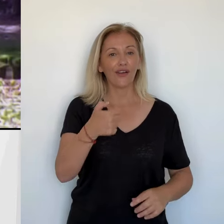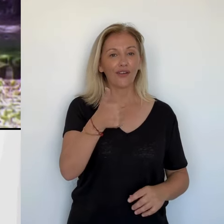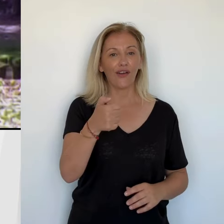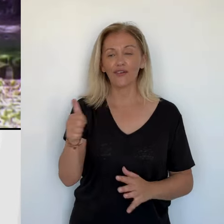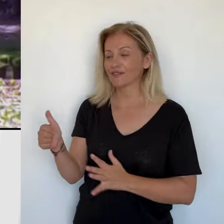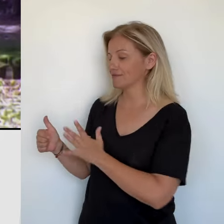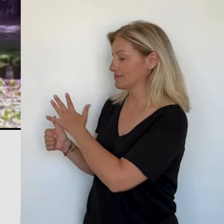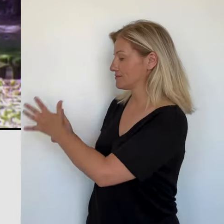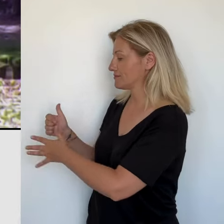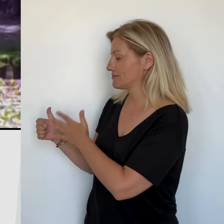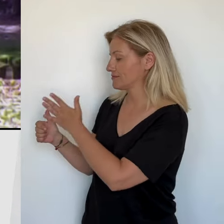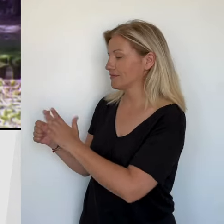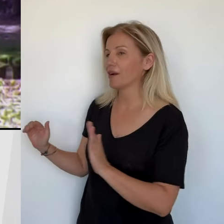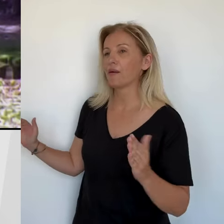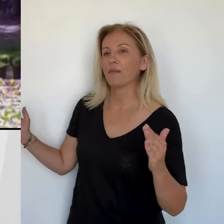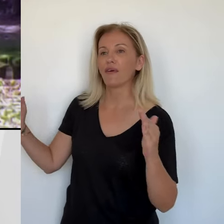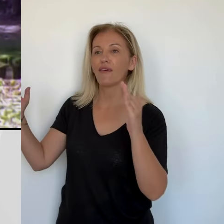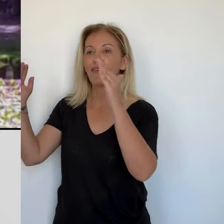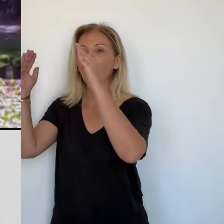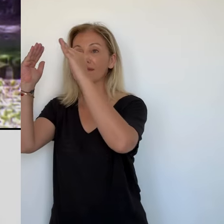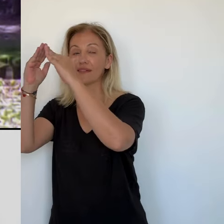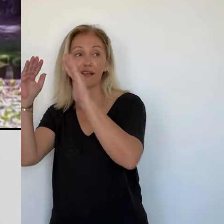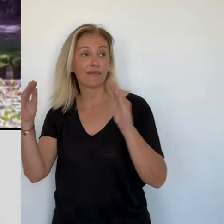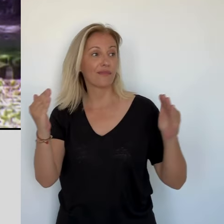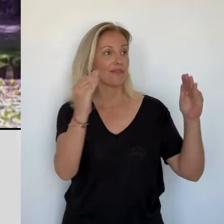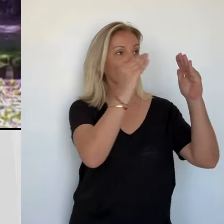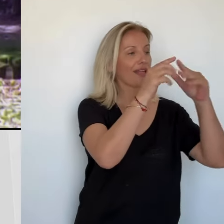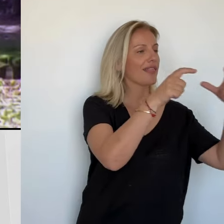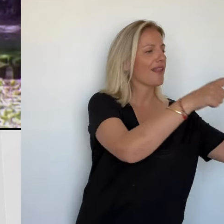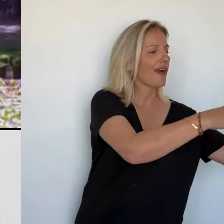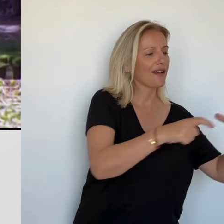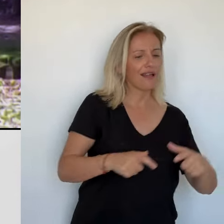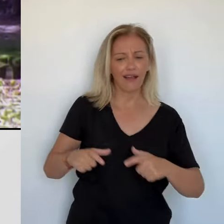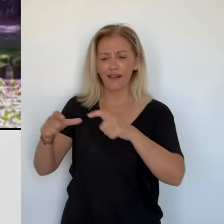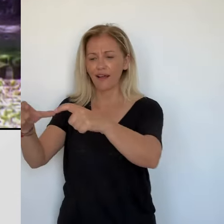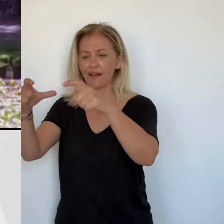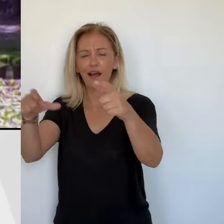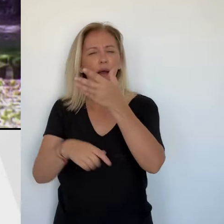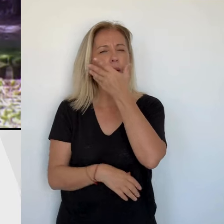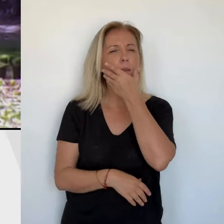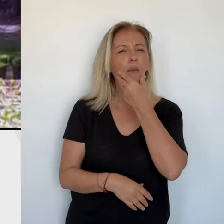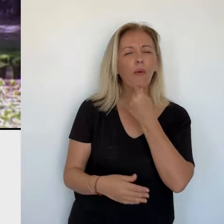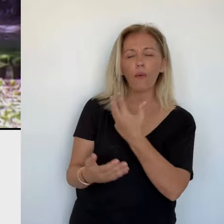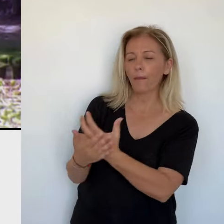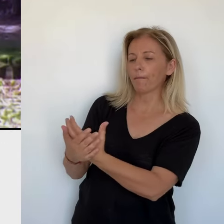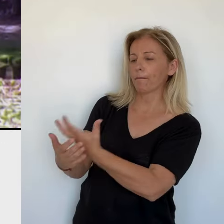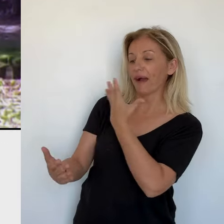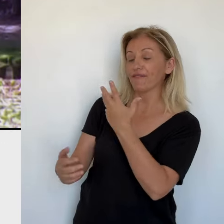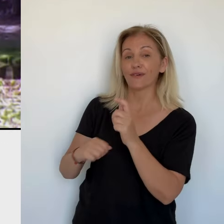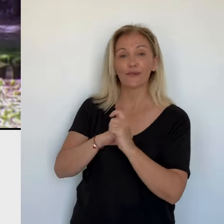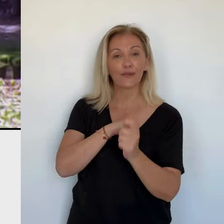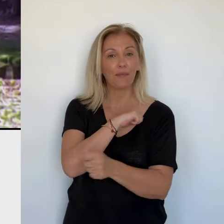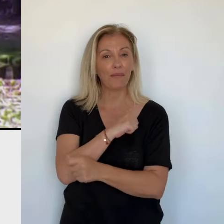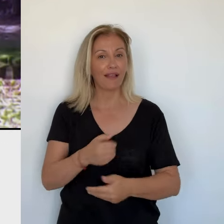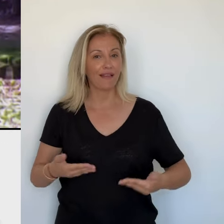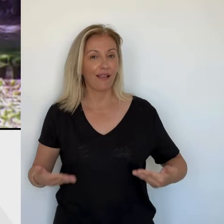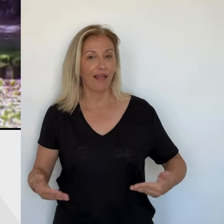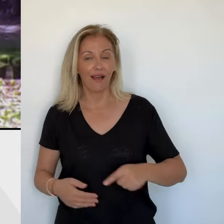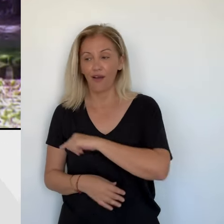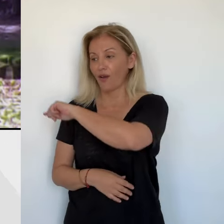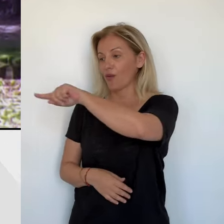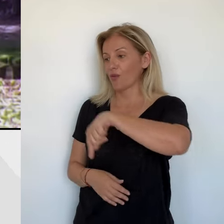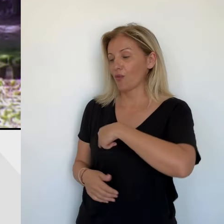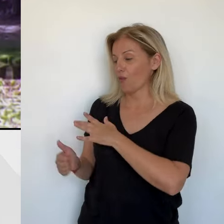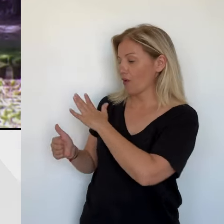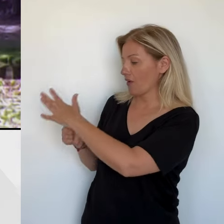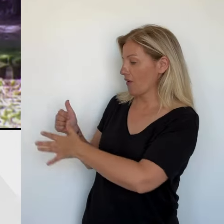Les lacs de montagne font partie des plus belles vitrines de la Corse. Cette semaine, nous partons à la découverte de quatre d'entre eux.